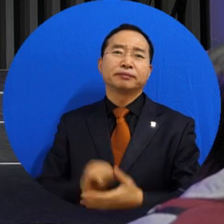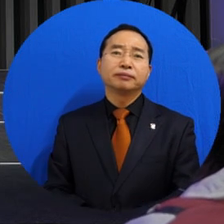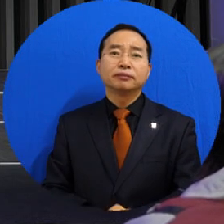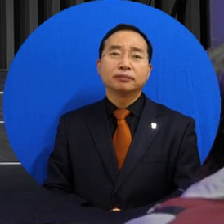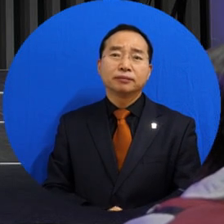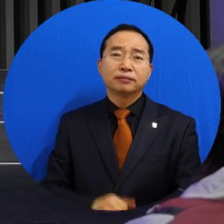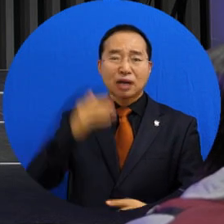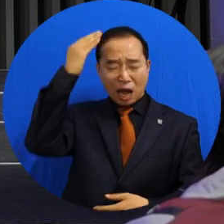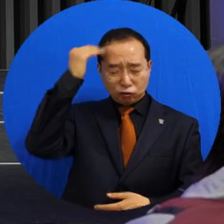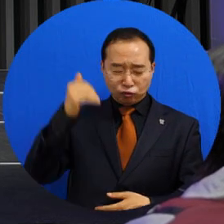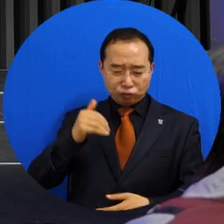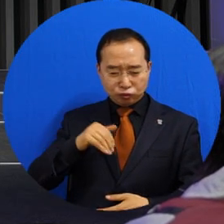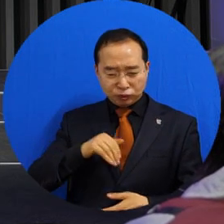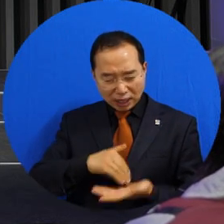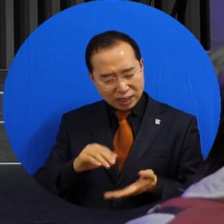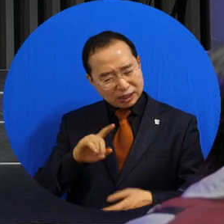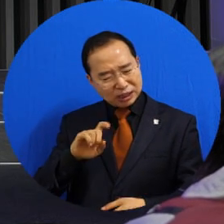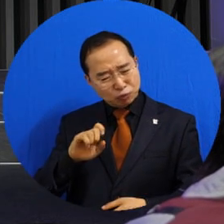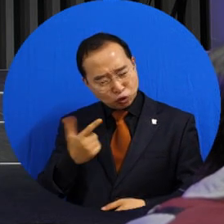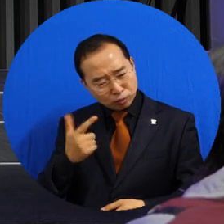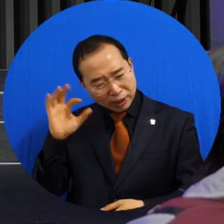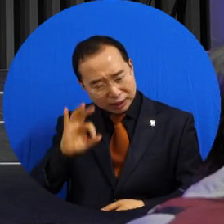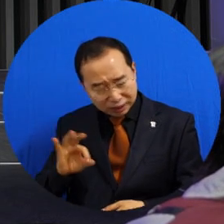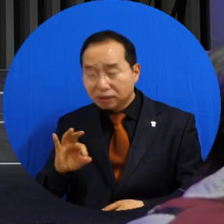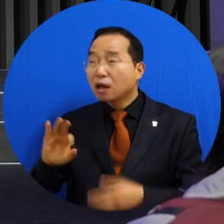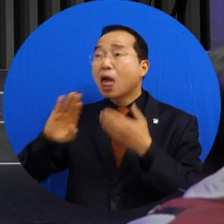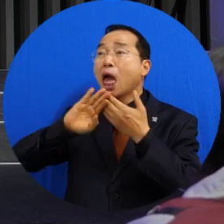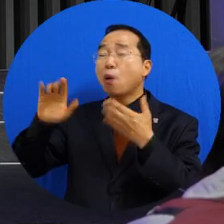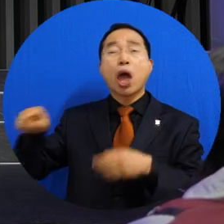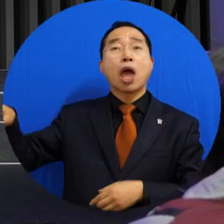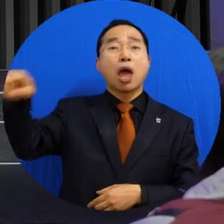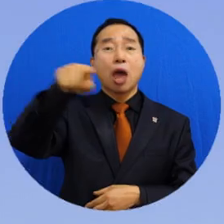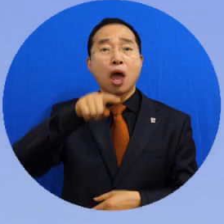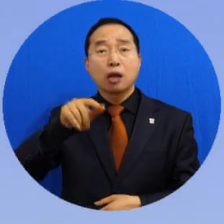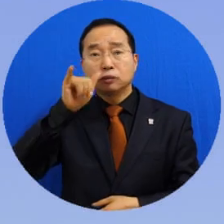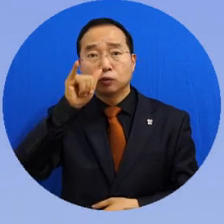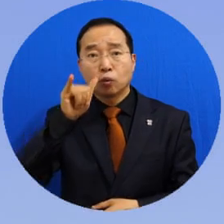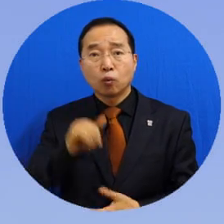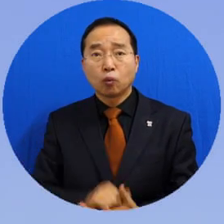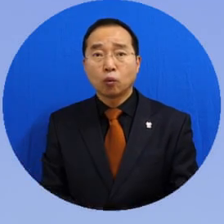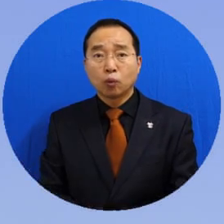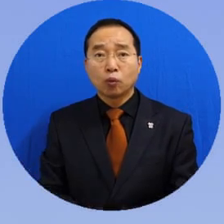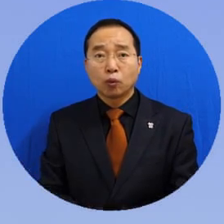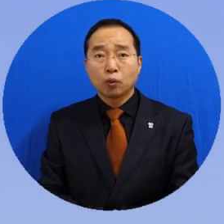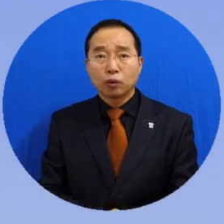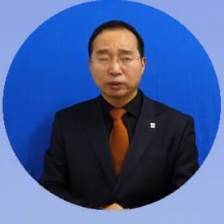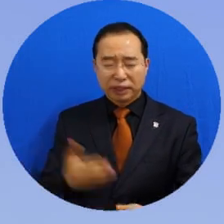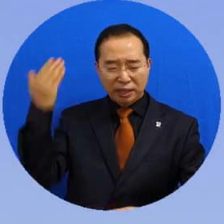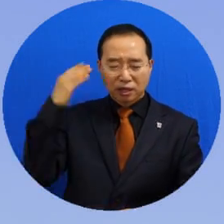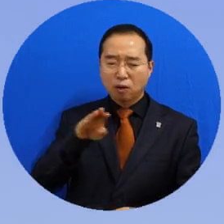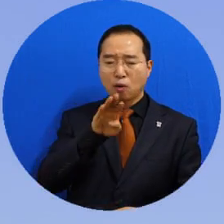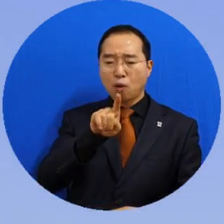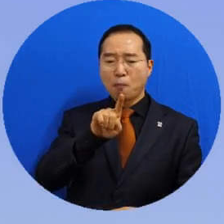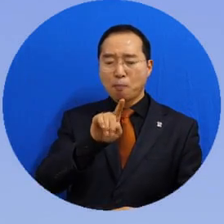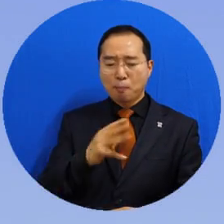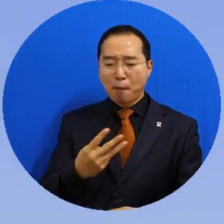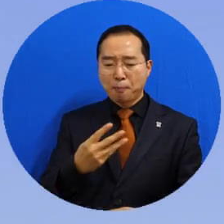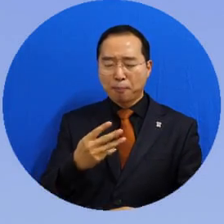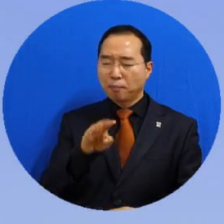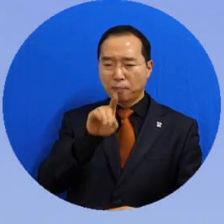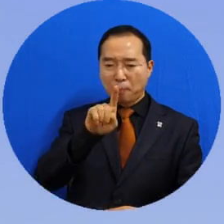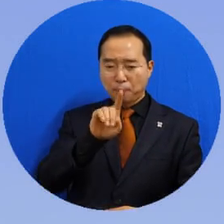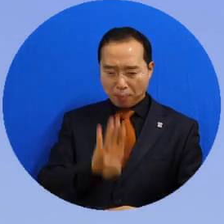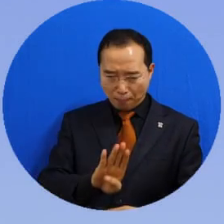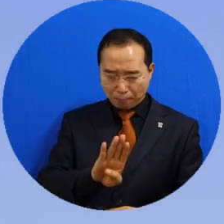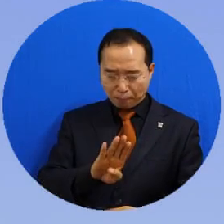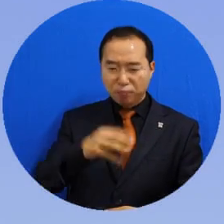살고 혹은 남북한 인구 10% 이상이 한반도 밖에 거주하고 있어요. 최근에 법륜선 스님께서 쓰신 책이 있어요. 거기